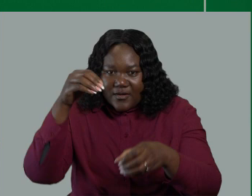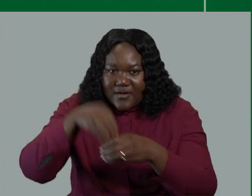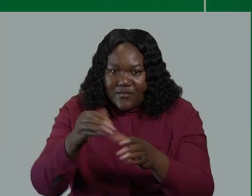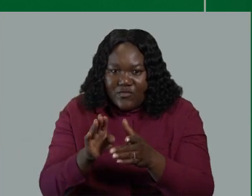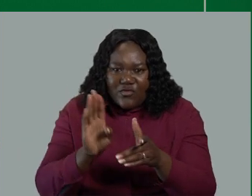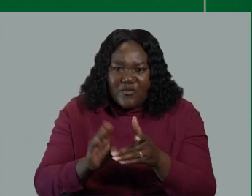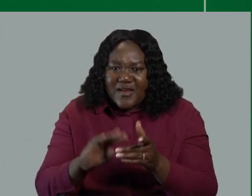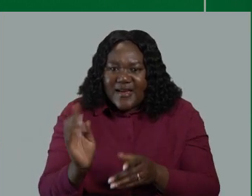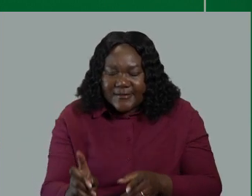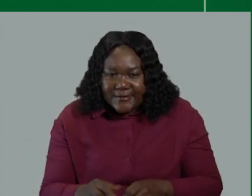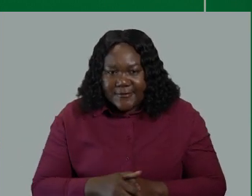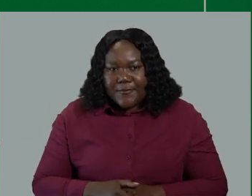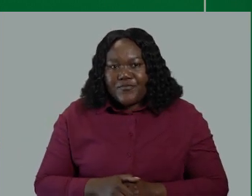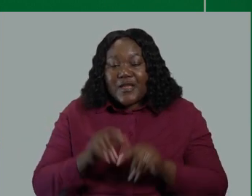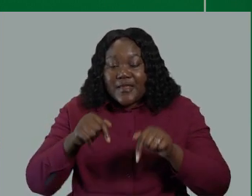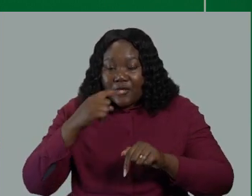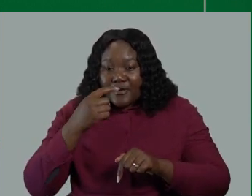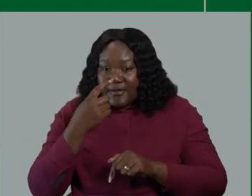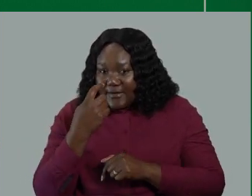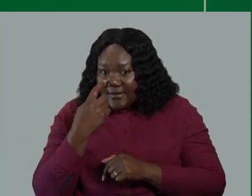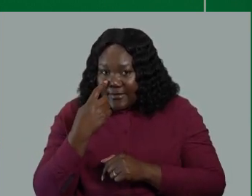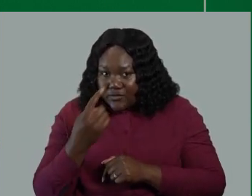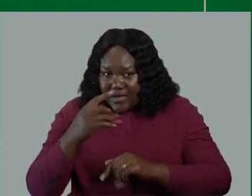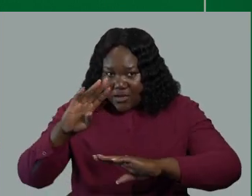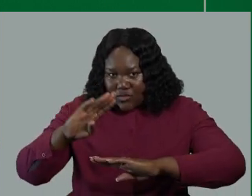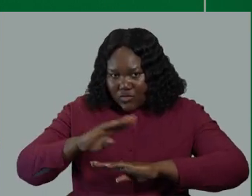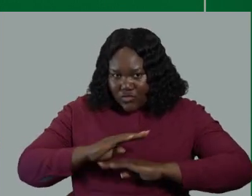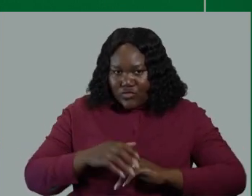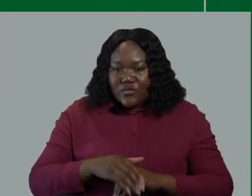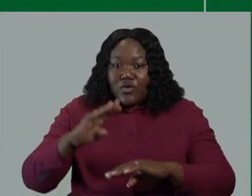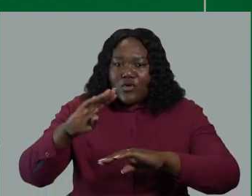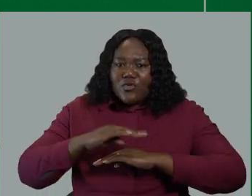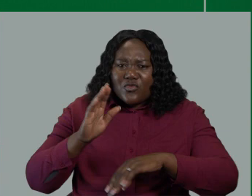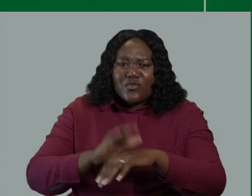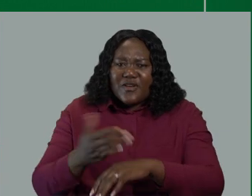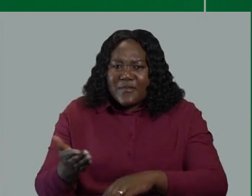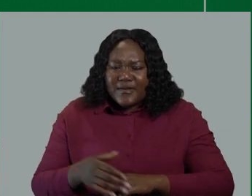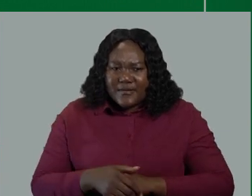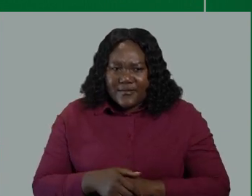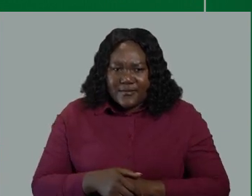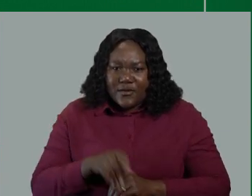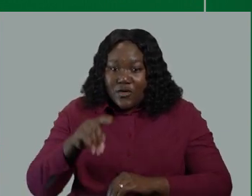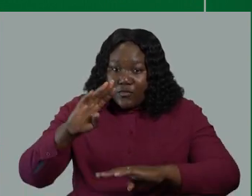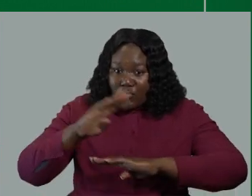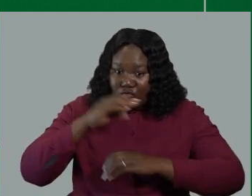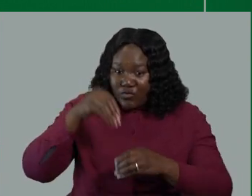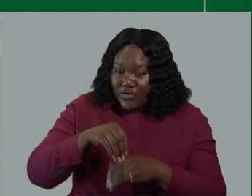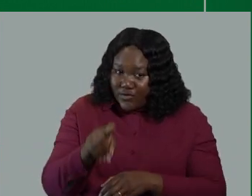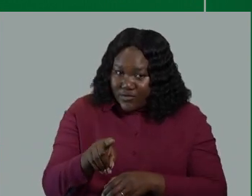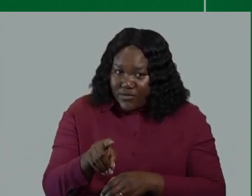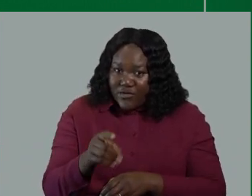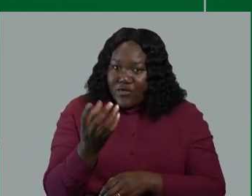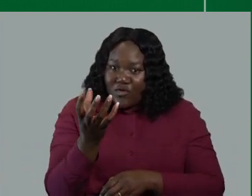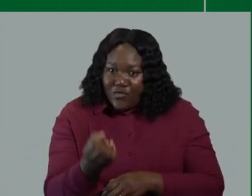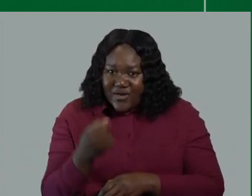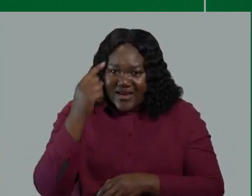moshembo paufupi. Natu tale ne kolutu lwetalululo lwembo kutya ohali kala naana lili ngiini.